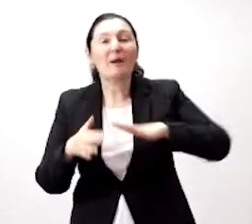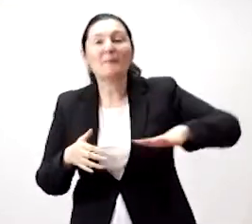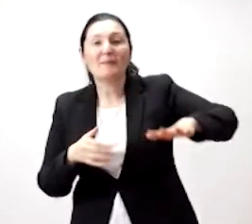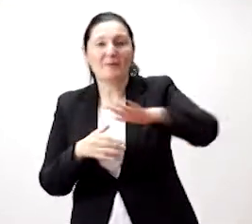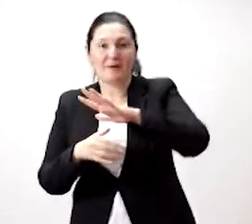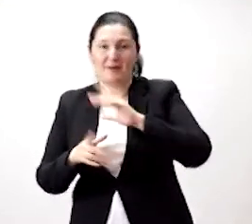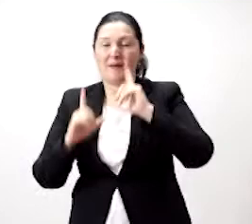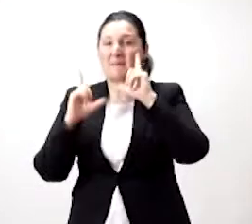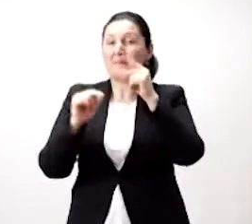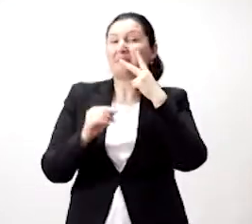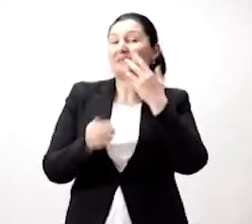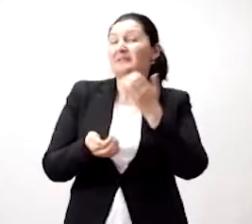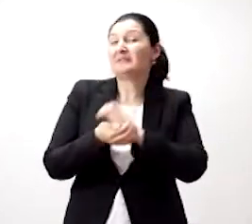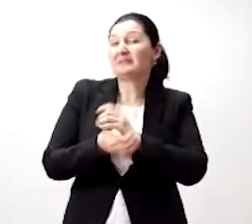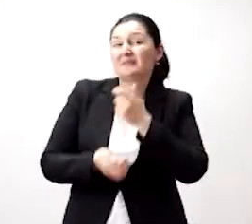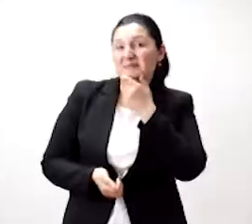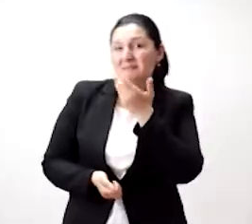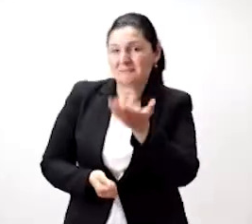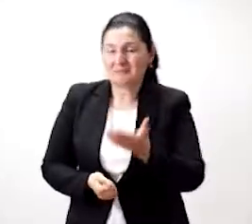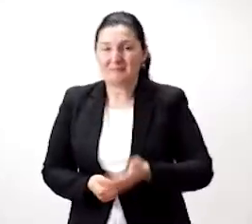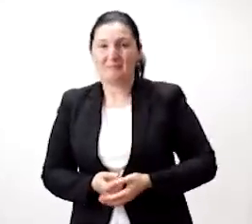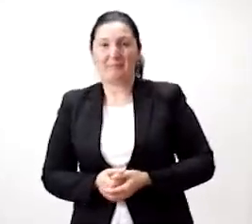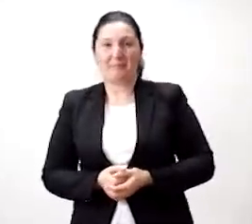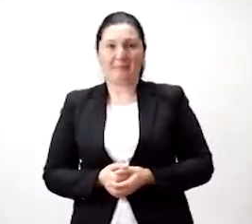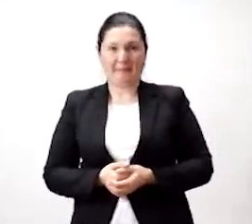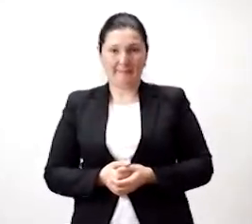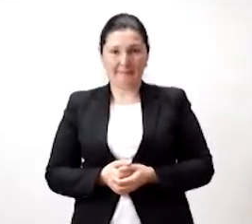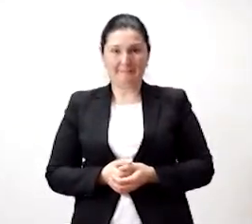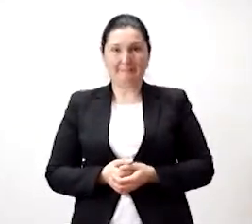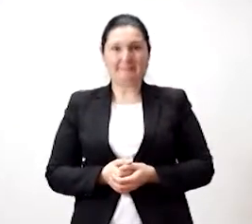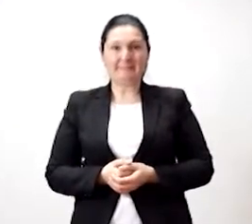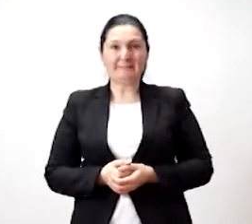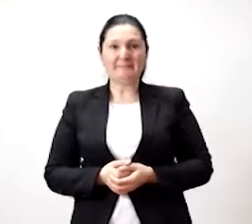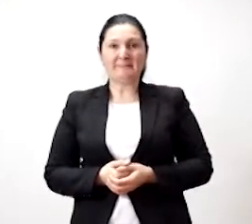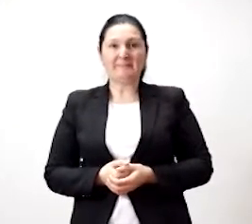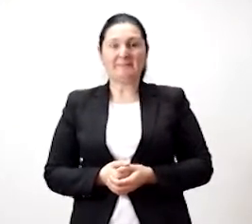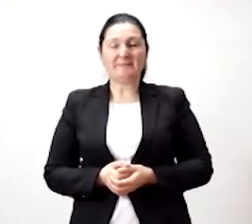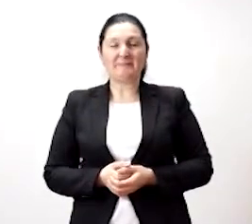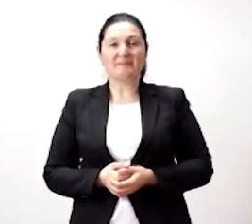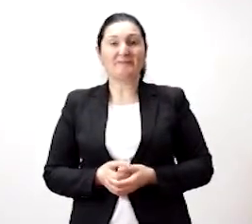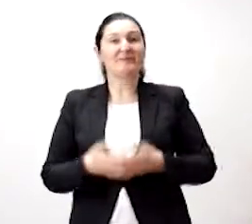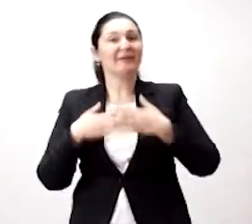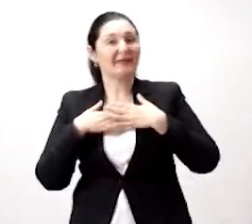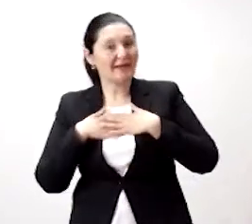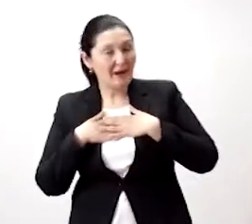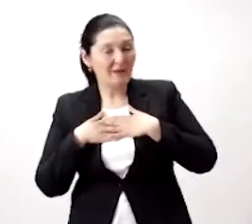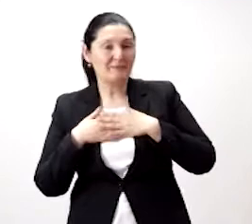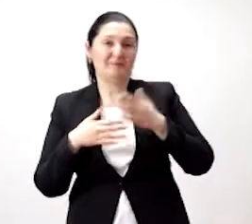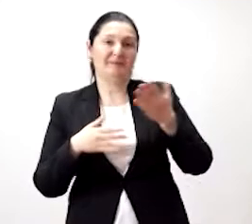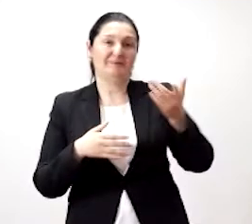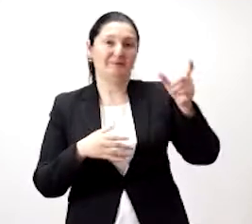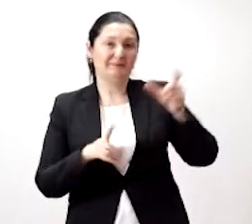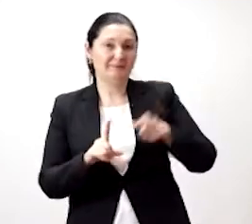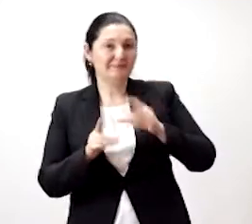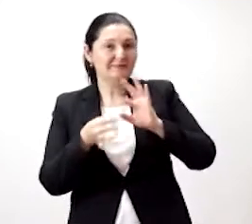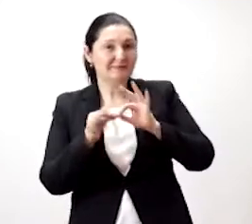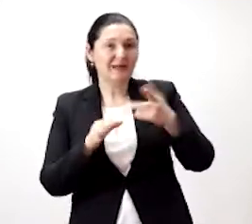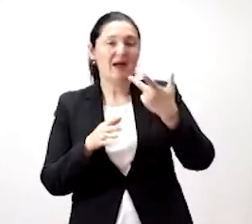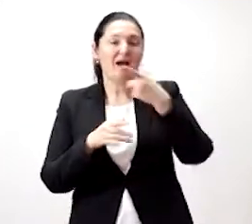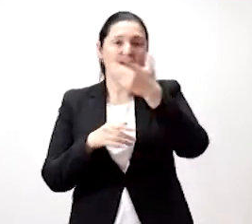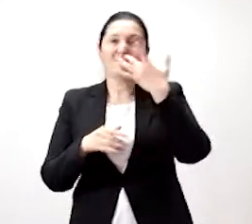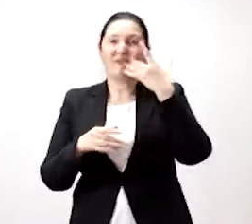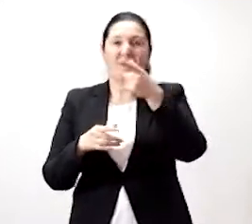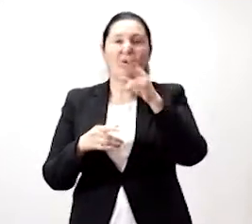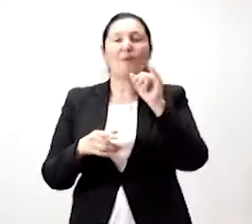جانور شناس میکنه. وای بیایید بیایید میخونیم. میخونیم. رحمت دوگانه جان، افسوس که کوالا بدور